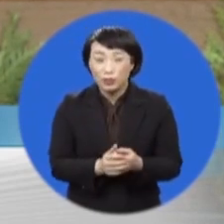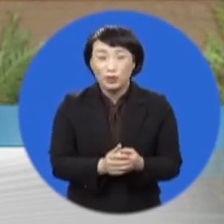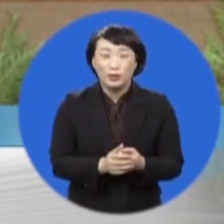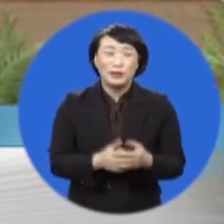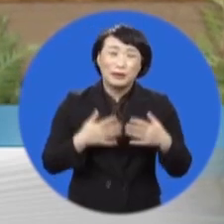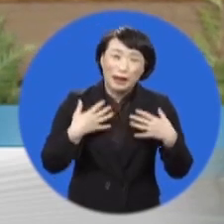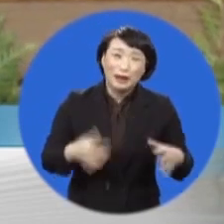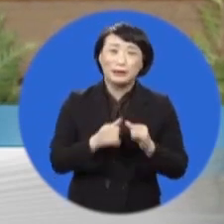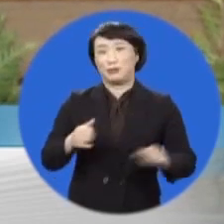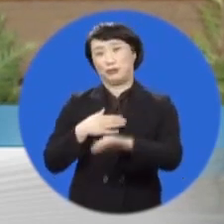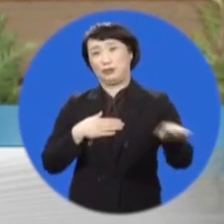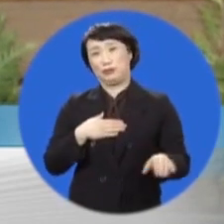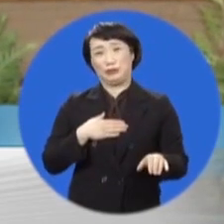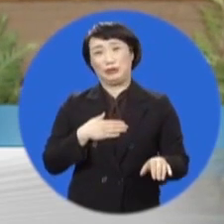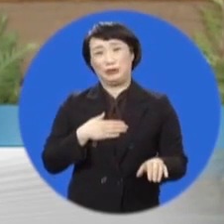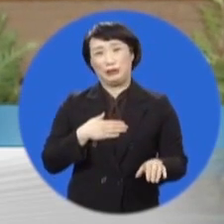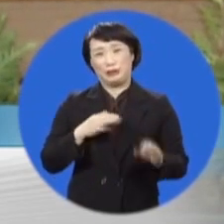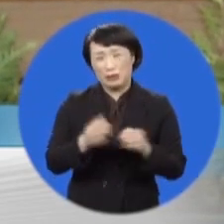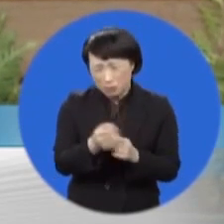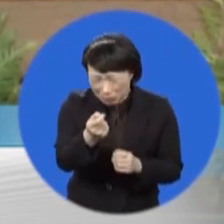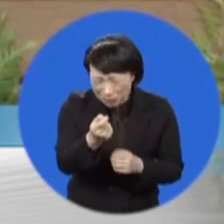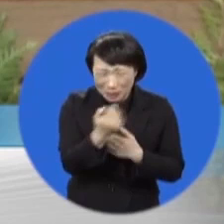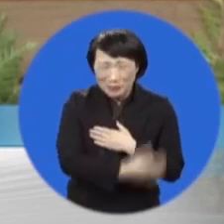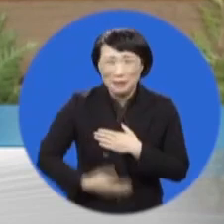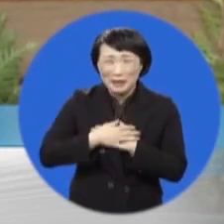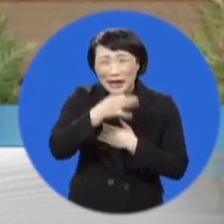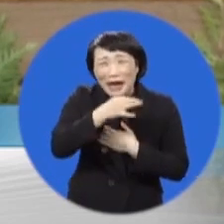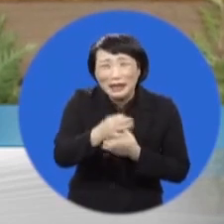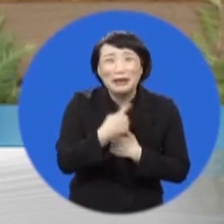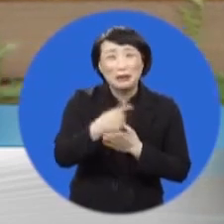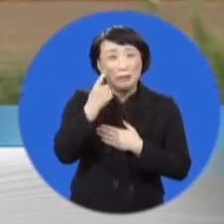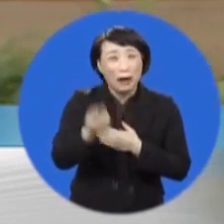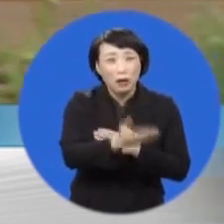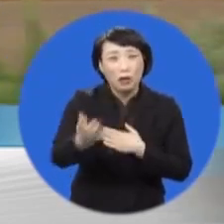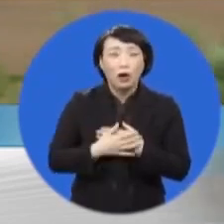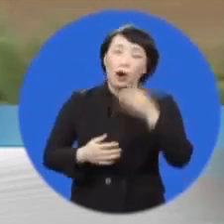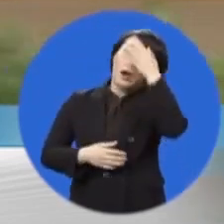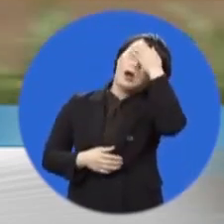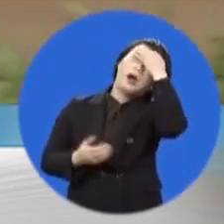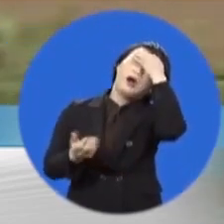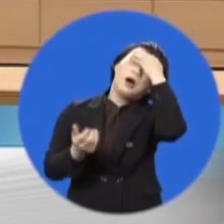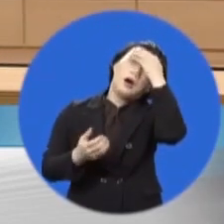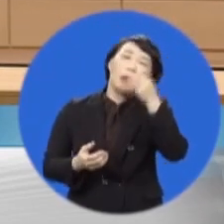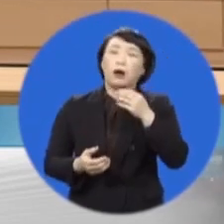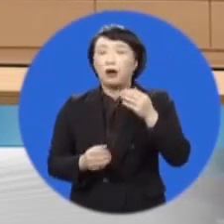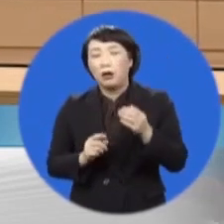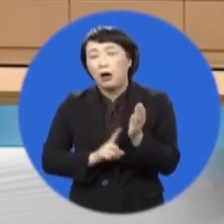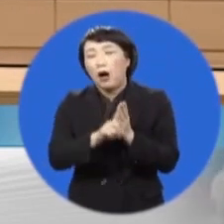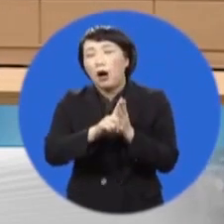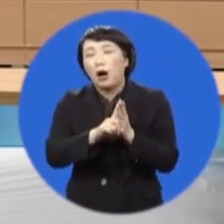여자 칸 인간 격 꿈만 몸 산 감기만 틀려 봐 어 여 의